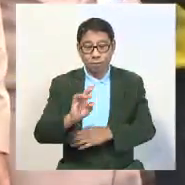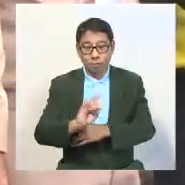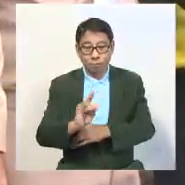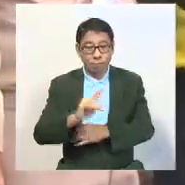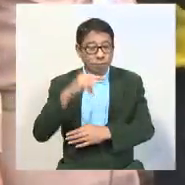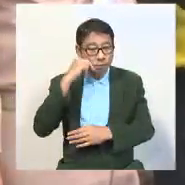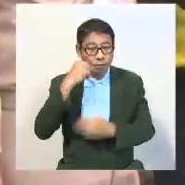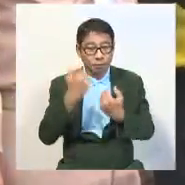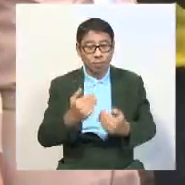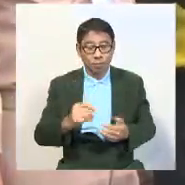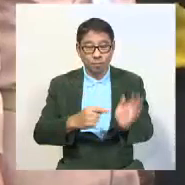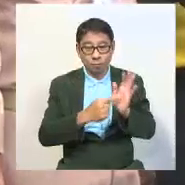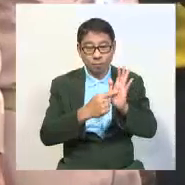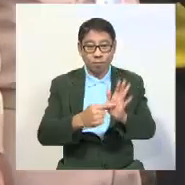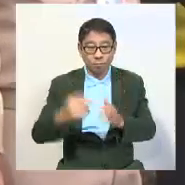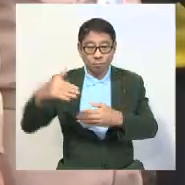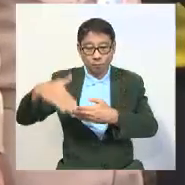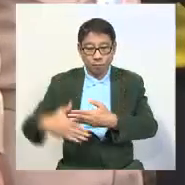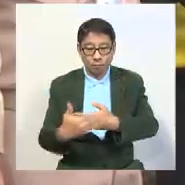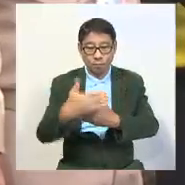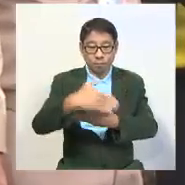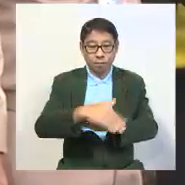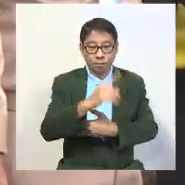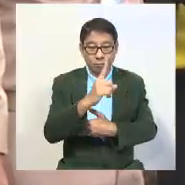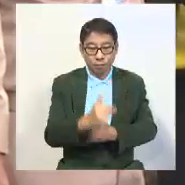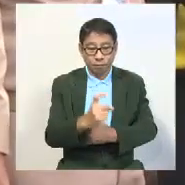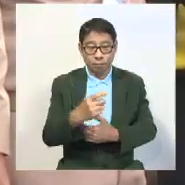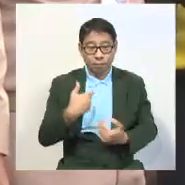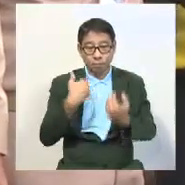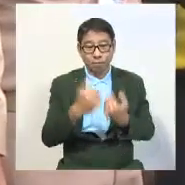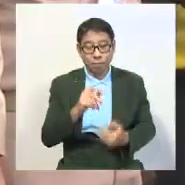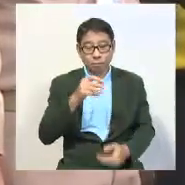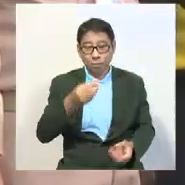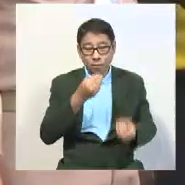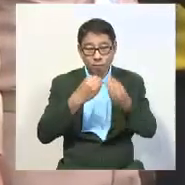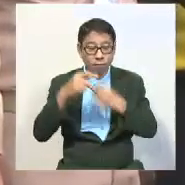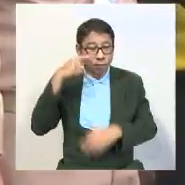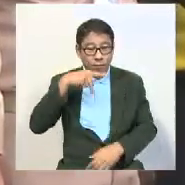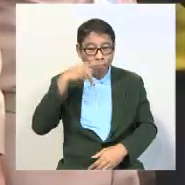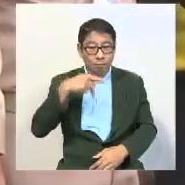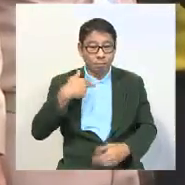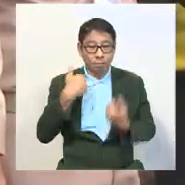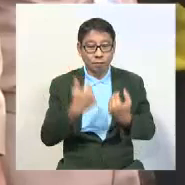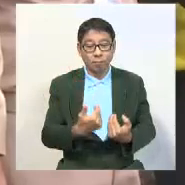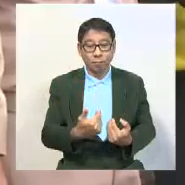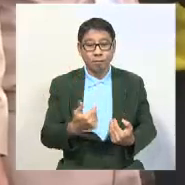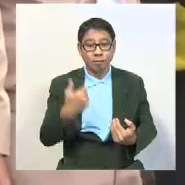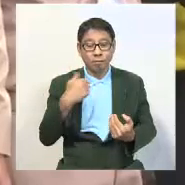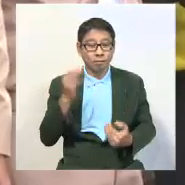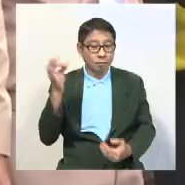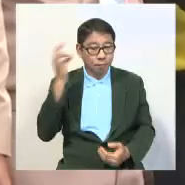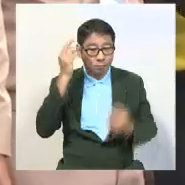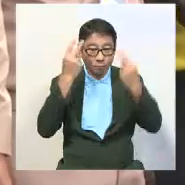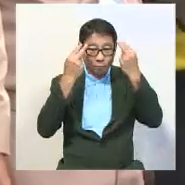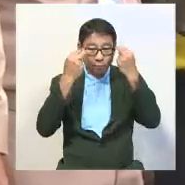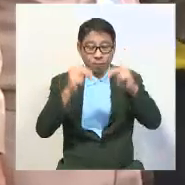ยกตัวอย่างพยูนมาเรียมที่ตายเพราะขยะพลาสติกพร้อมกับขอความร่วมมือจากประชาชนไม่ให้ทิ้งขยะลงในทะเลด้วยค่ะฟังเสีย